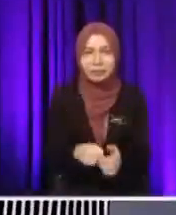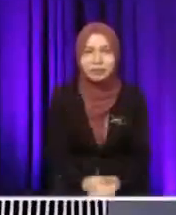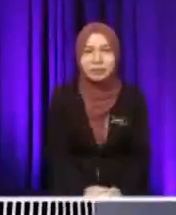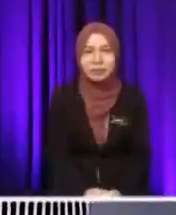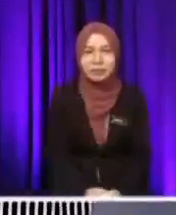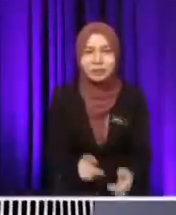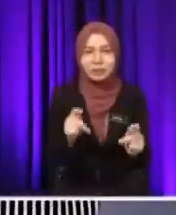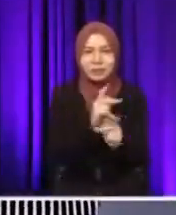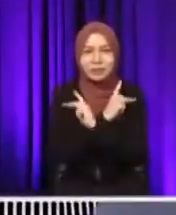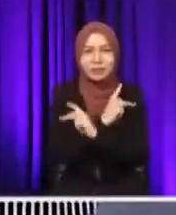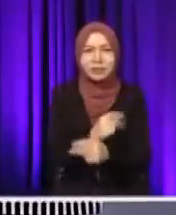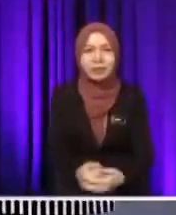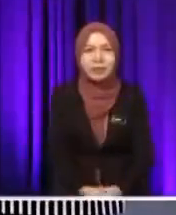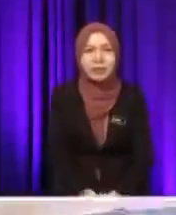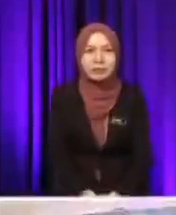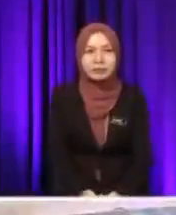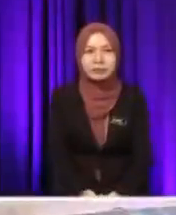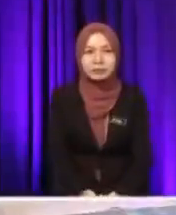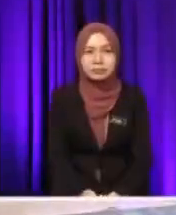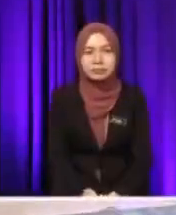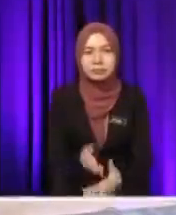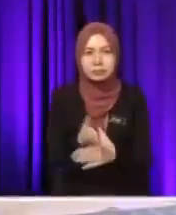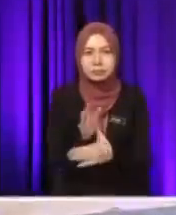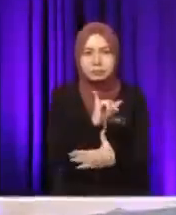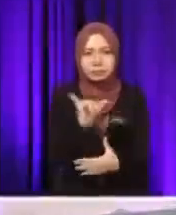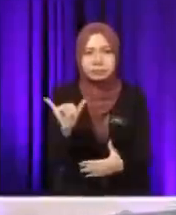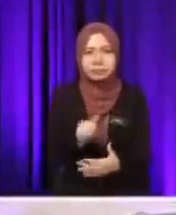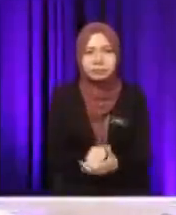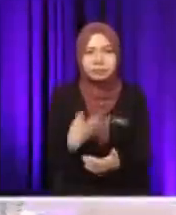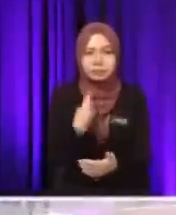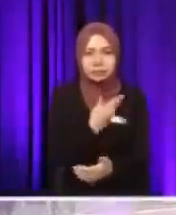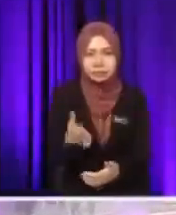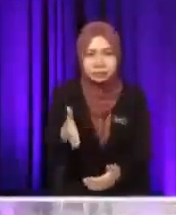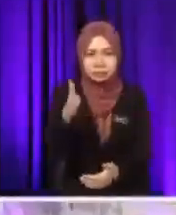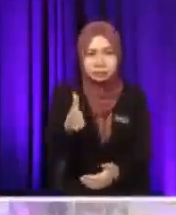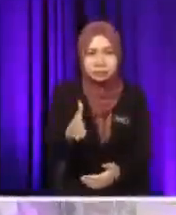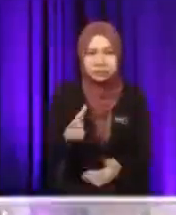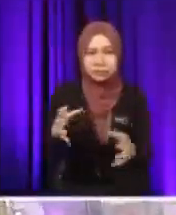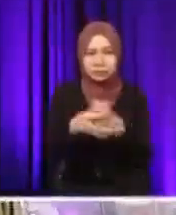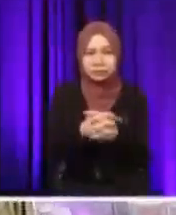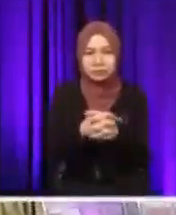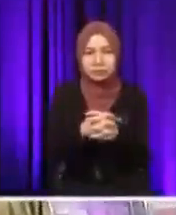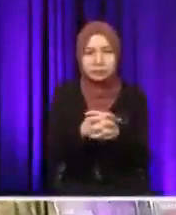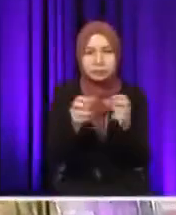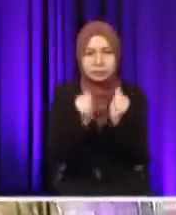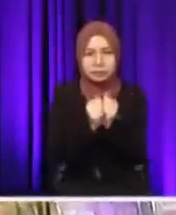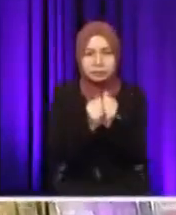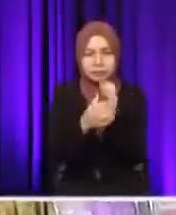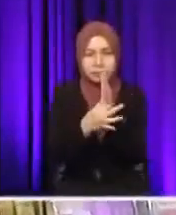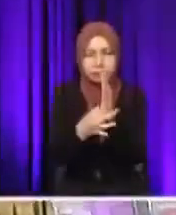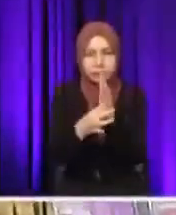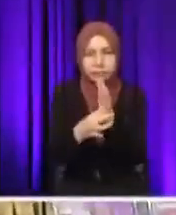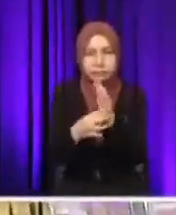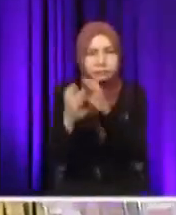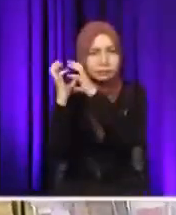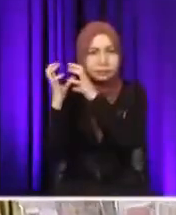kasih. Okey, seterusnya? Okey. Okey, seterusnya kita akan campurkan dengan minyak sawit. Okey. Sebanyak